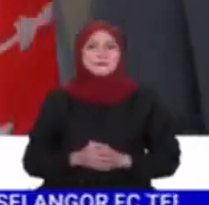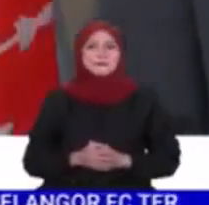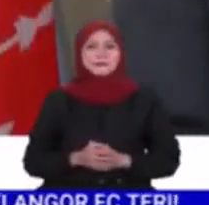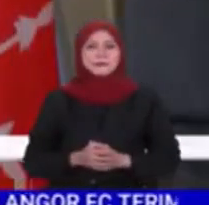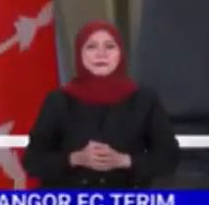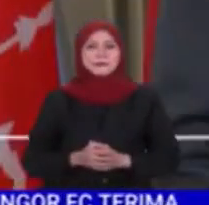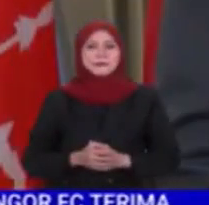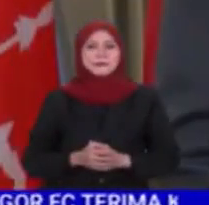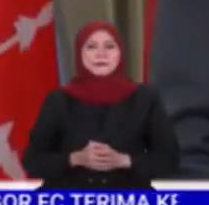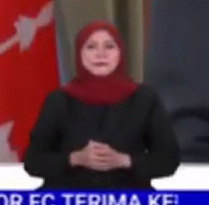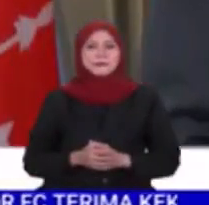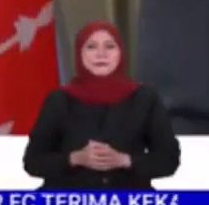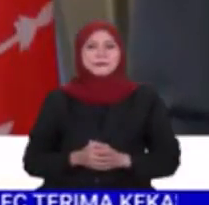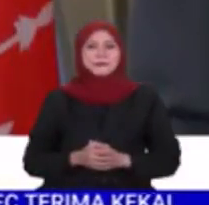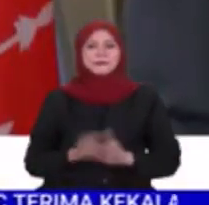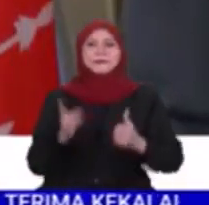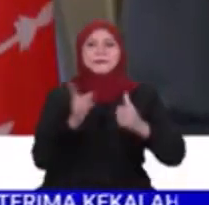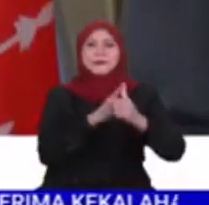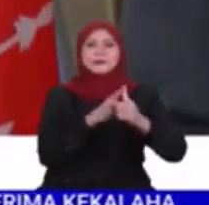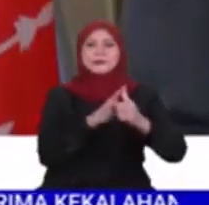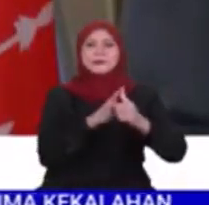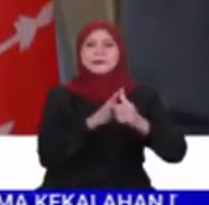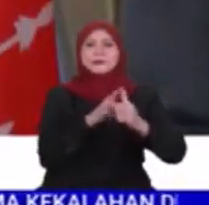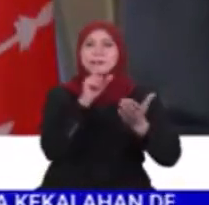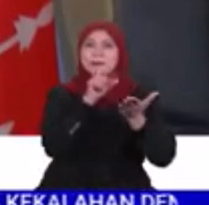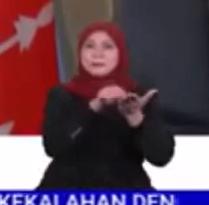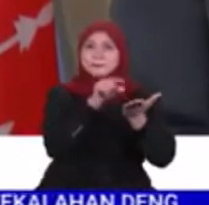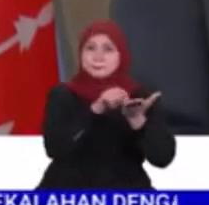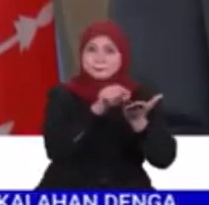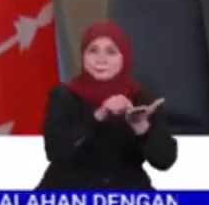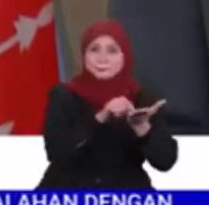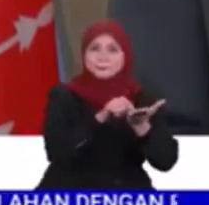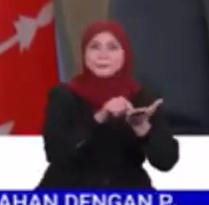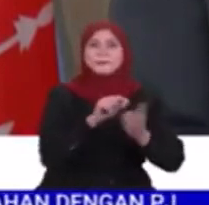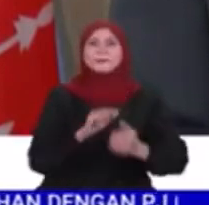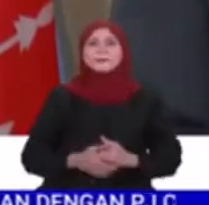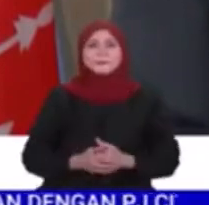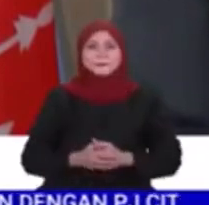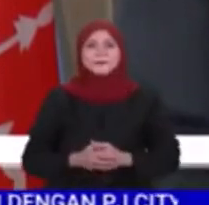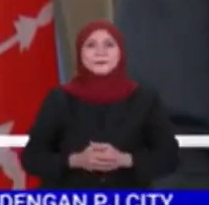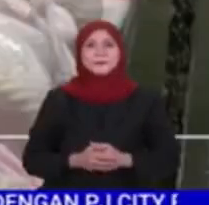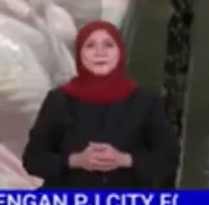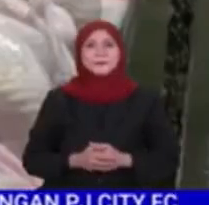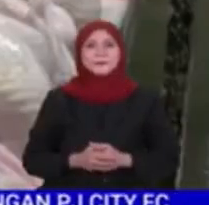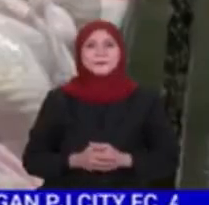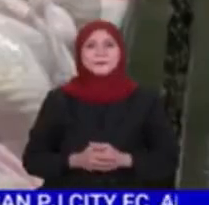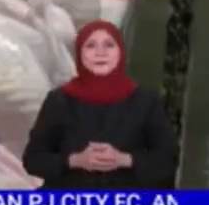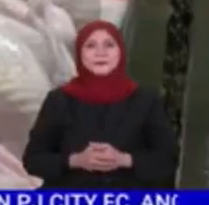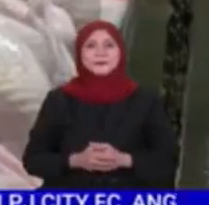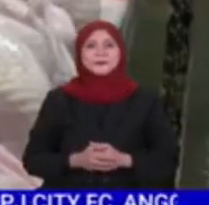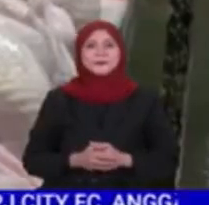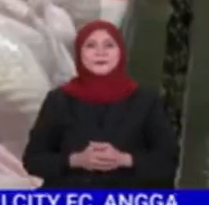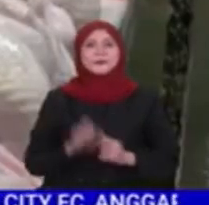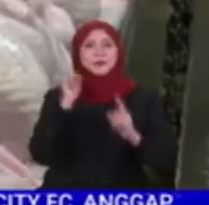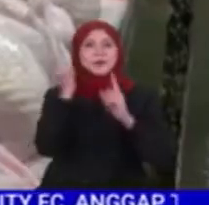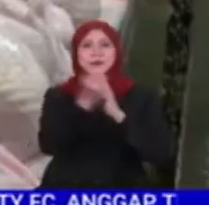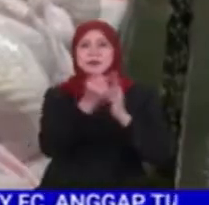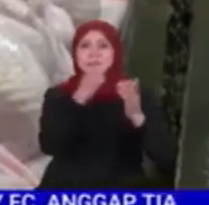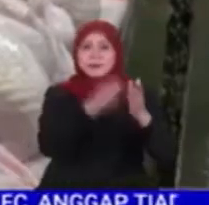bertemu berkaitan dengan ayam kita dimaklumkan bahwa keadaan stabil